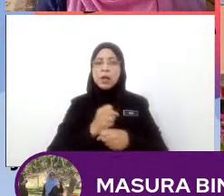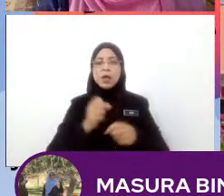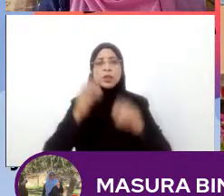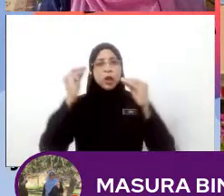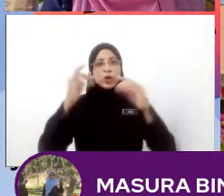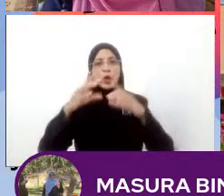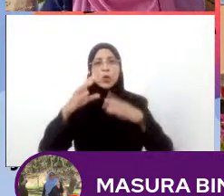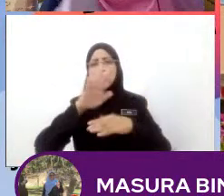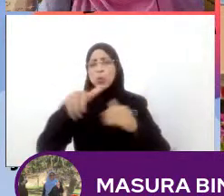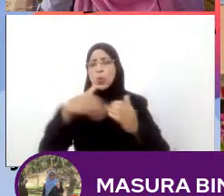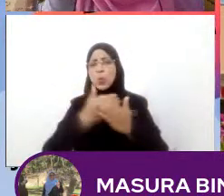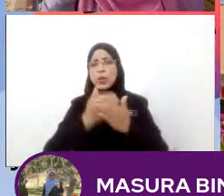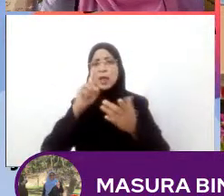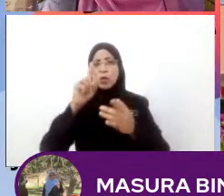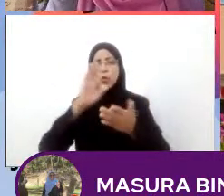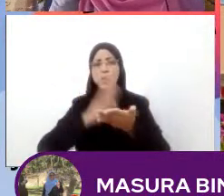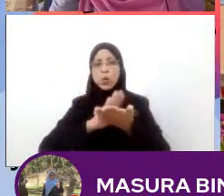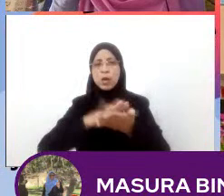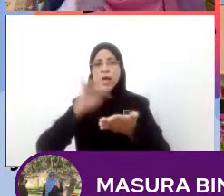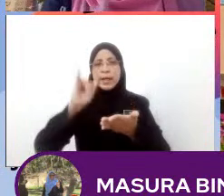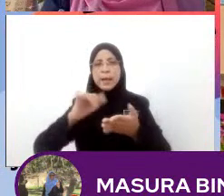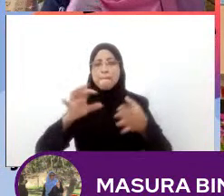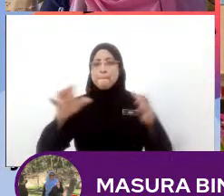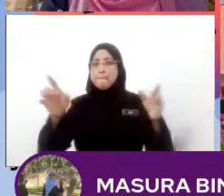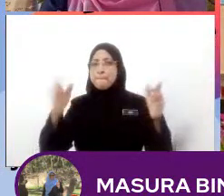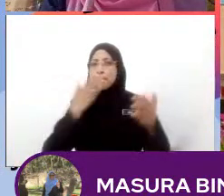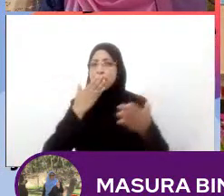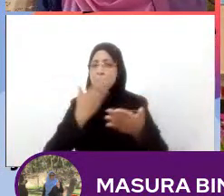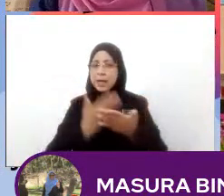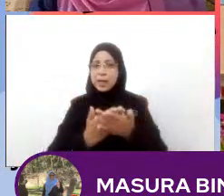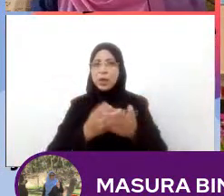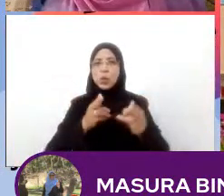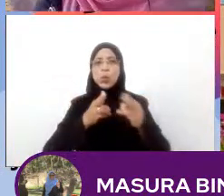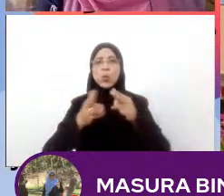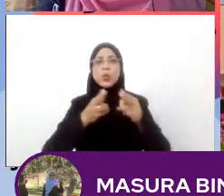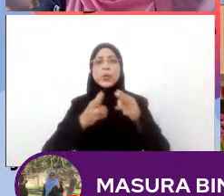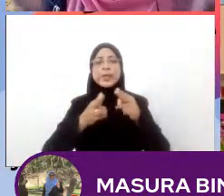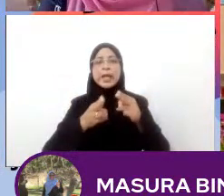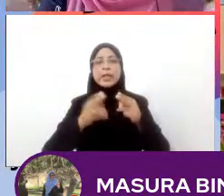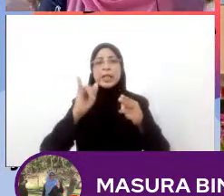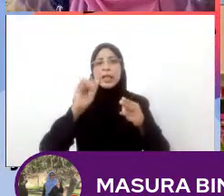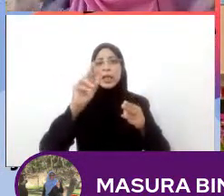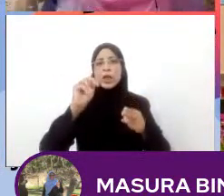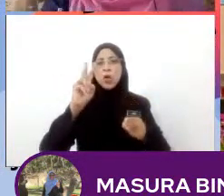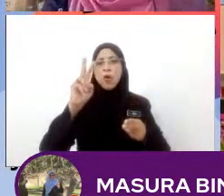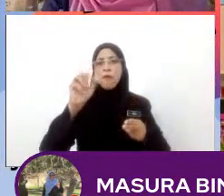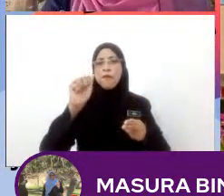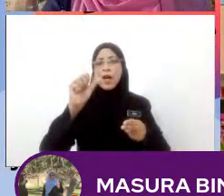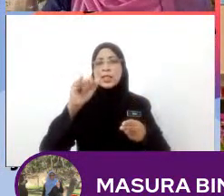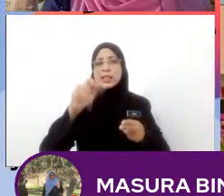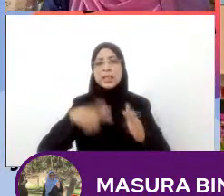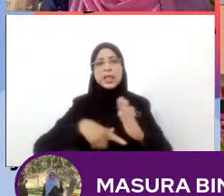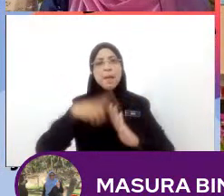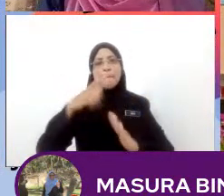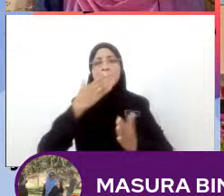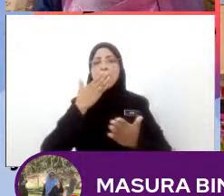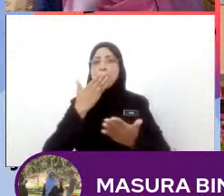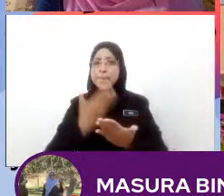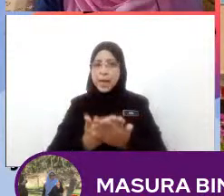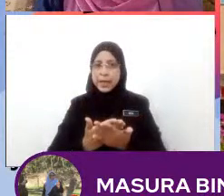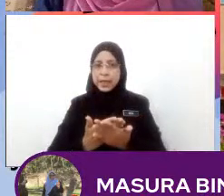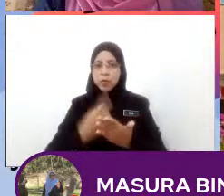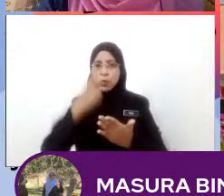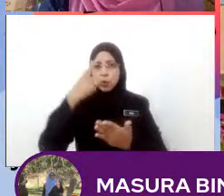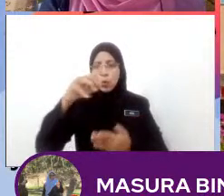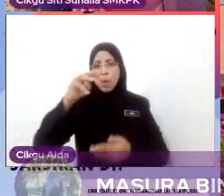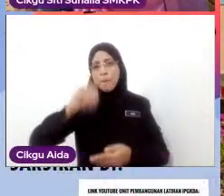pentadbir kami semuanya memang tip top, sangat menyokong. Sebab itulah kami ada hasil-hasil inovasi yang sangat terbaik ni lah. Dan juga